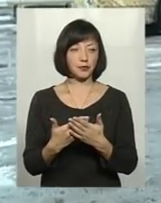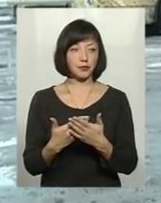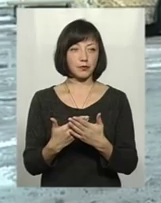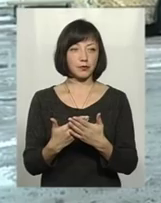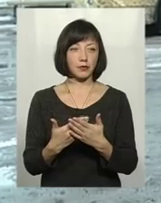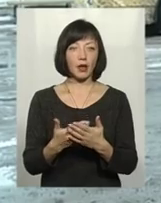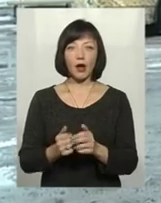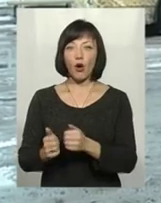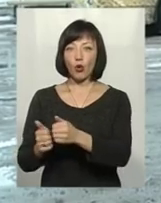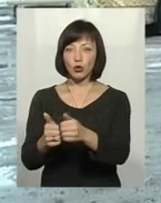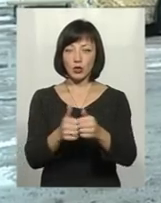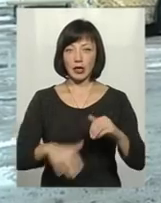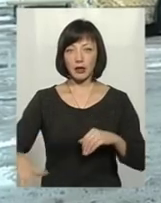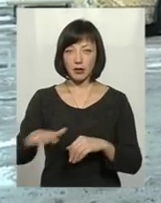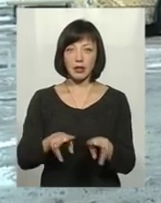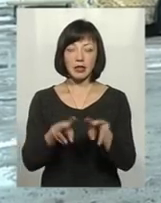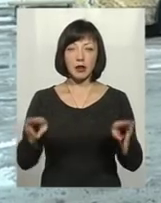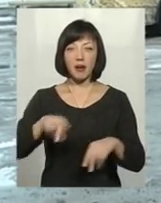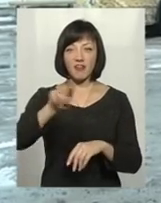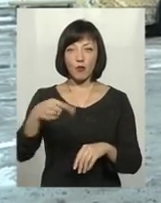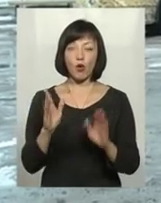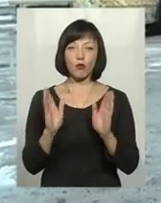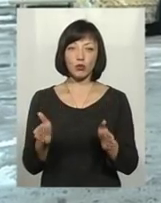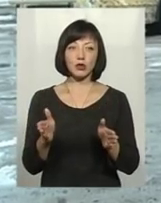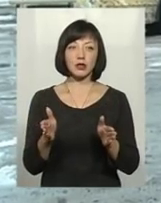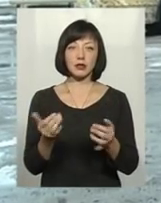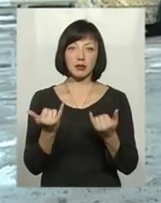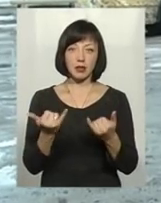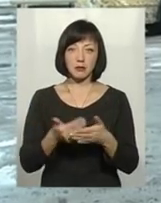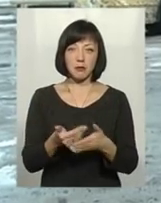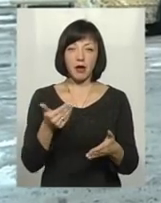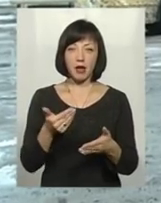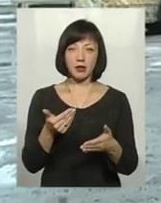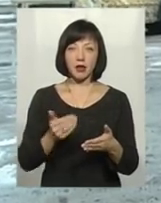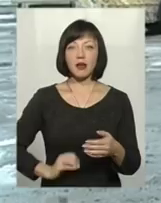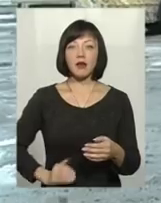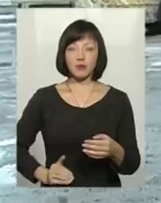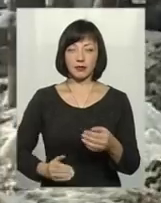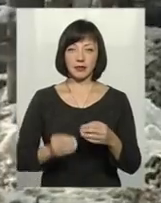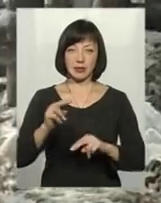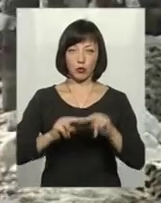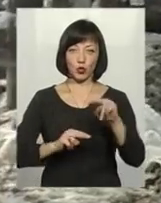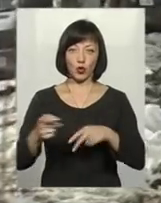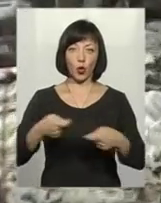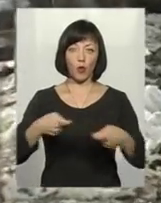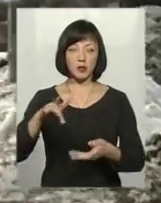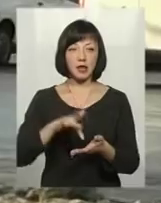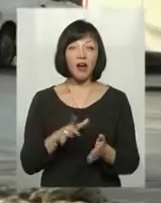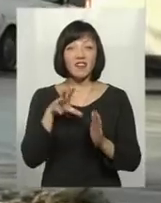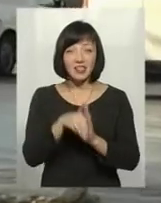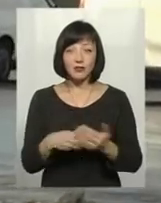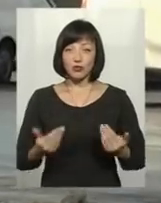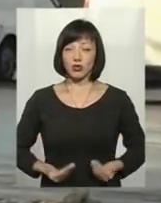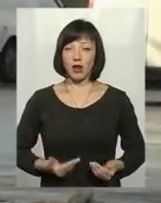і оточуючої території. Така сама вимога буде ставитися і вже ставиться перед комерційною забудовою торгового центру. Та поки що втілити це у життя